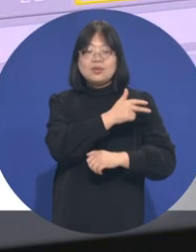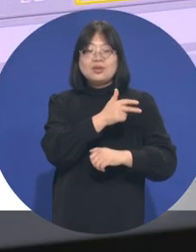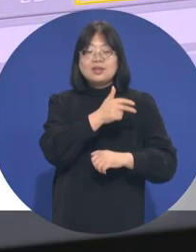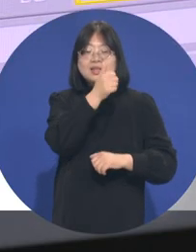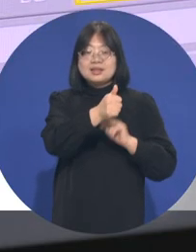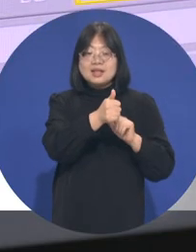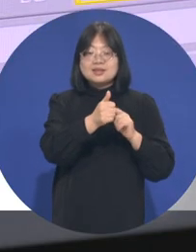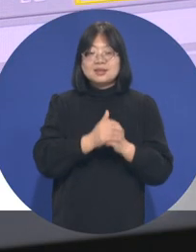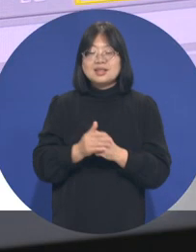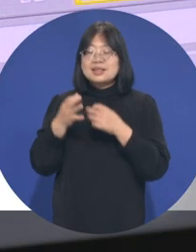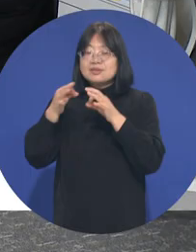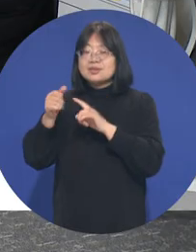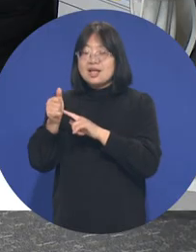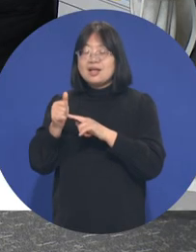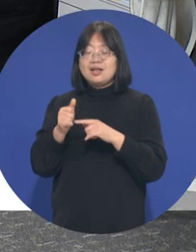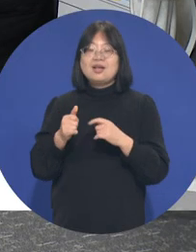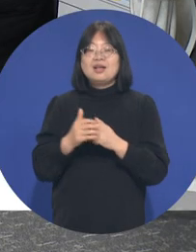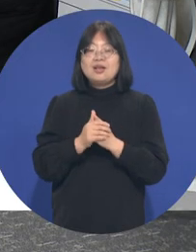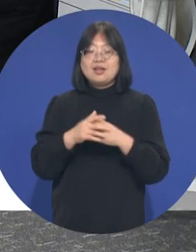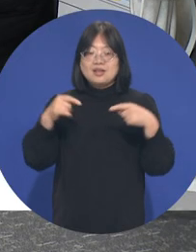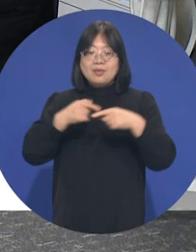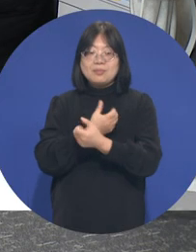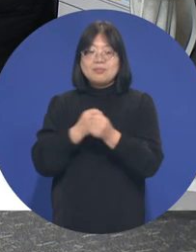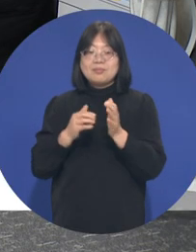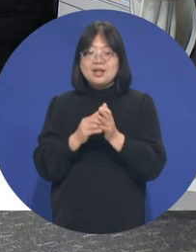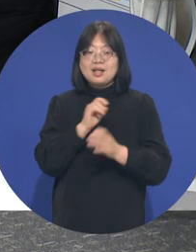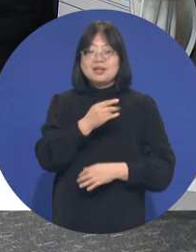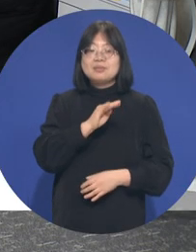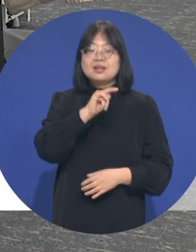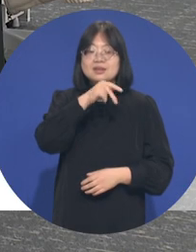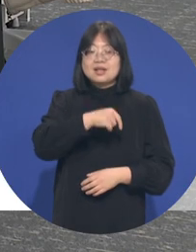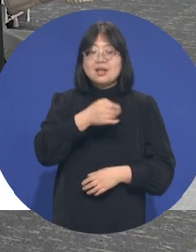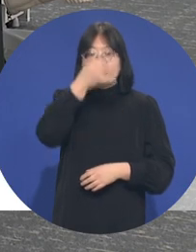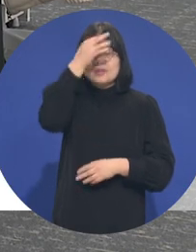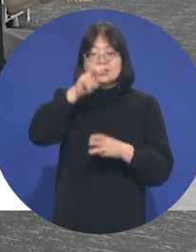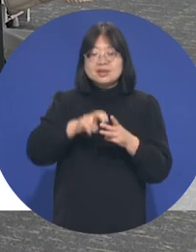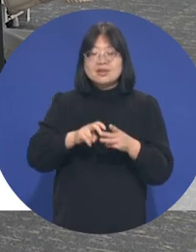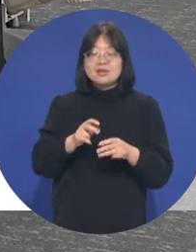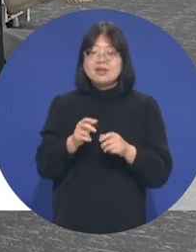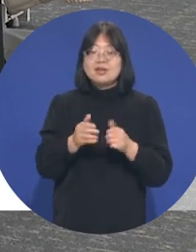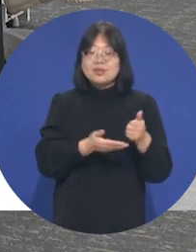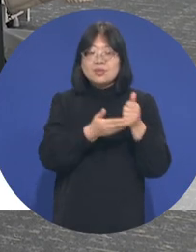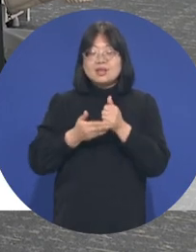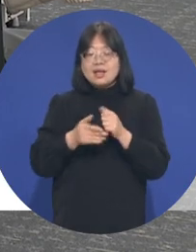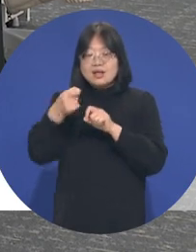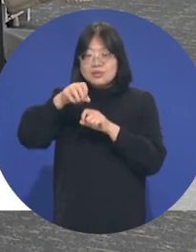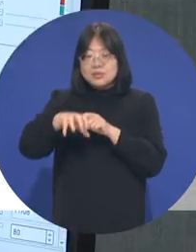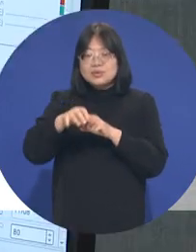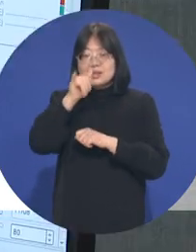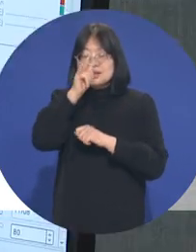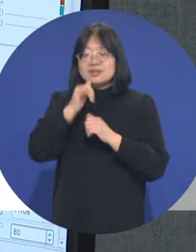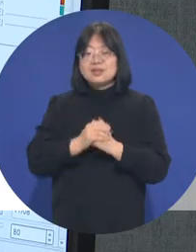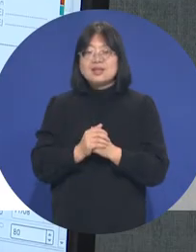지사와 투자유치 협약을 체결한 바 있습니다. 알박사의 테크놀로지 센터는 고객사와 가까운 곳에 거점을 두고